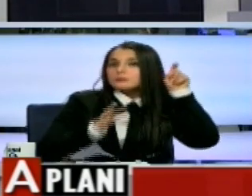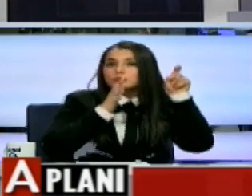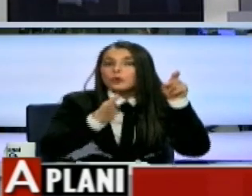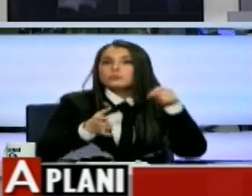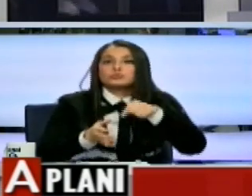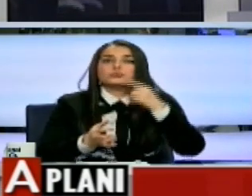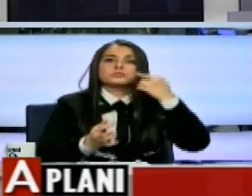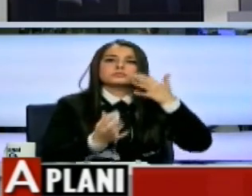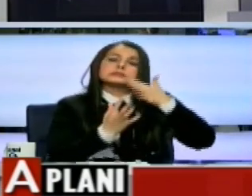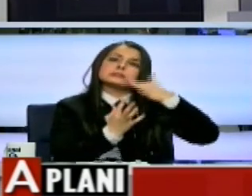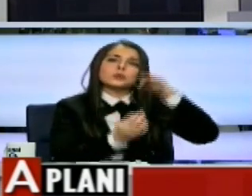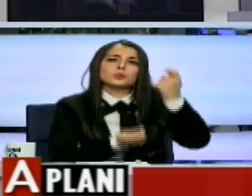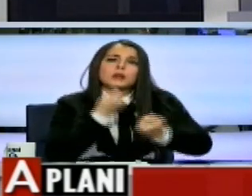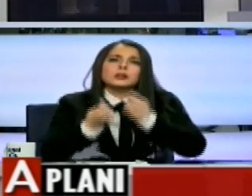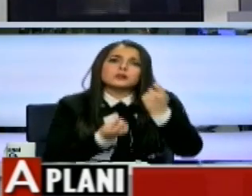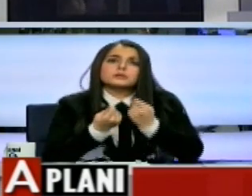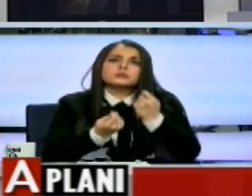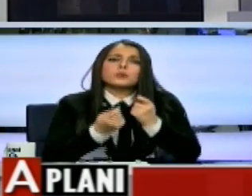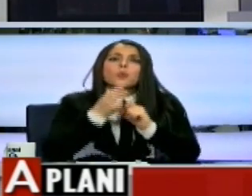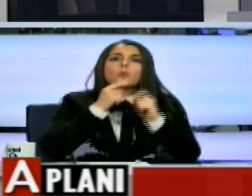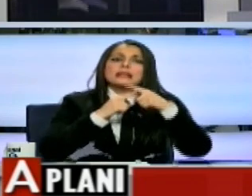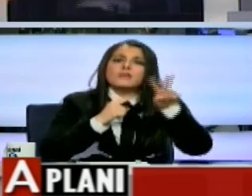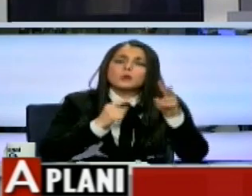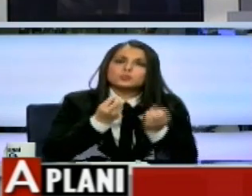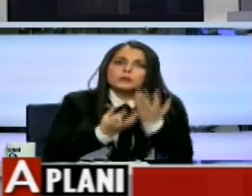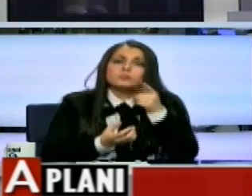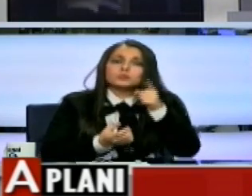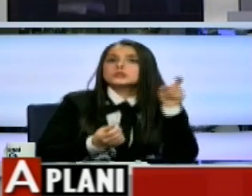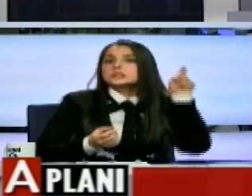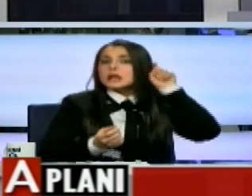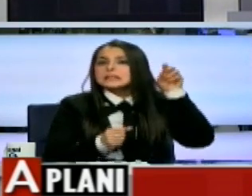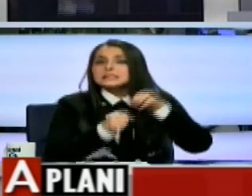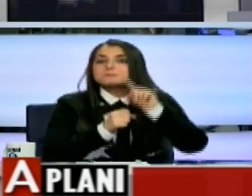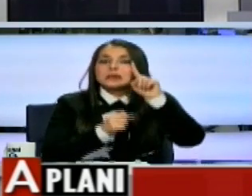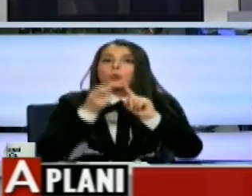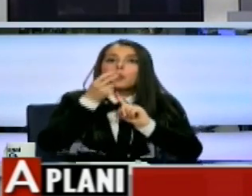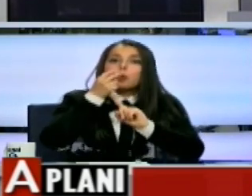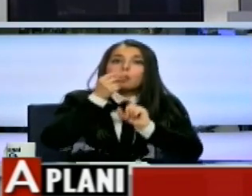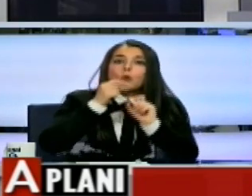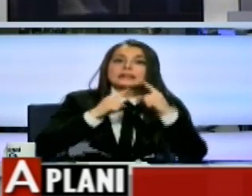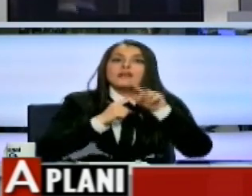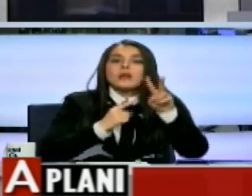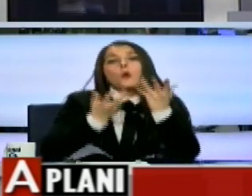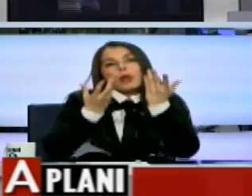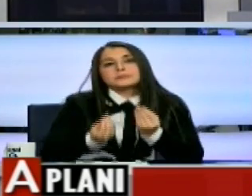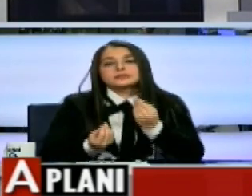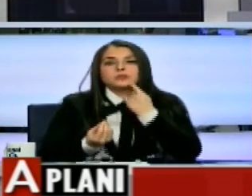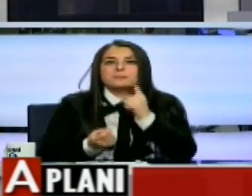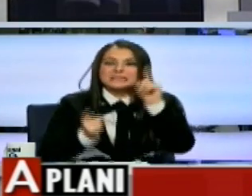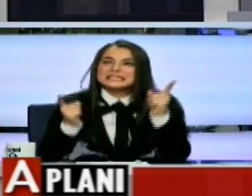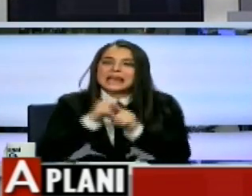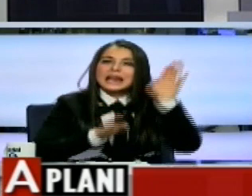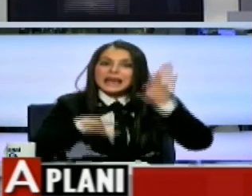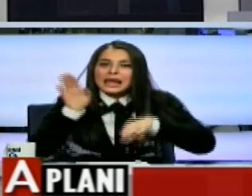insanlar kullanabiliyorlar. Birçok şey için ÖTV kullanılabiliyor. Belki bu cihazlar için de bir ÖTV kullandırılabilir. Evet efendim, kısa bir